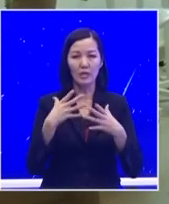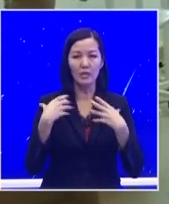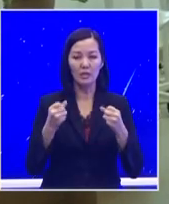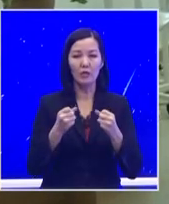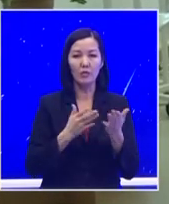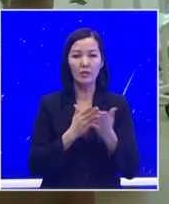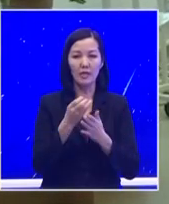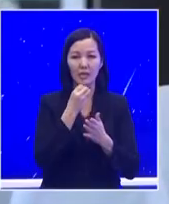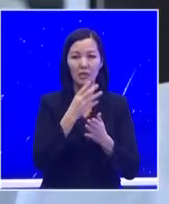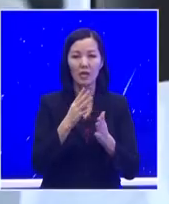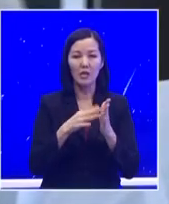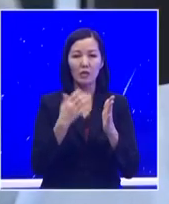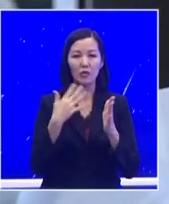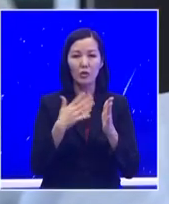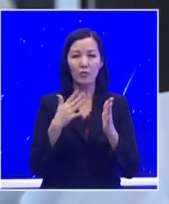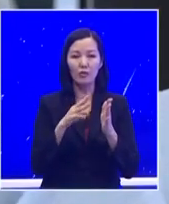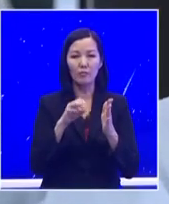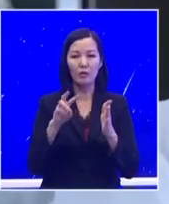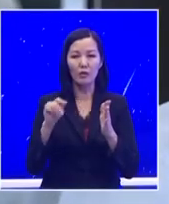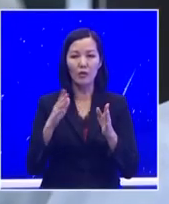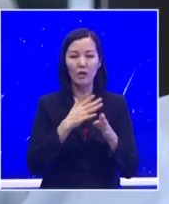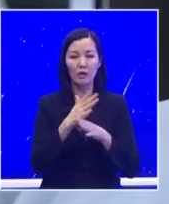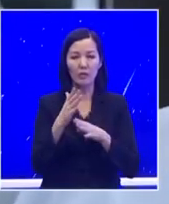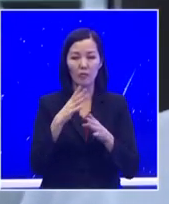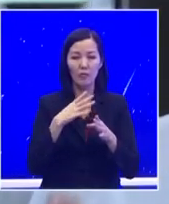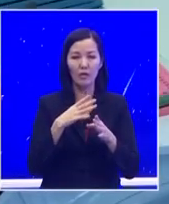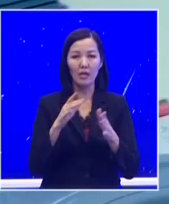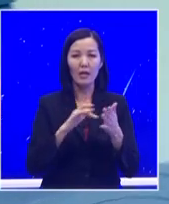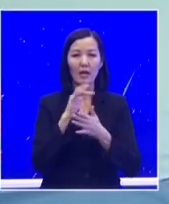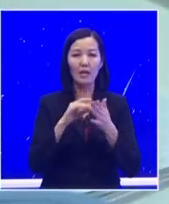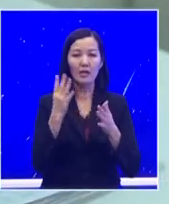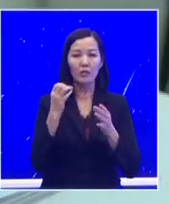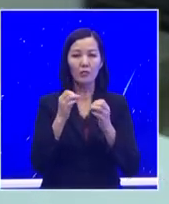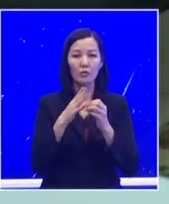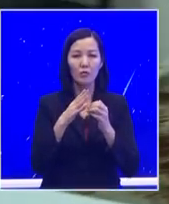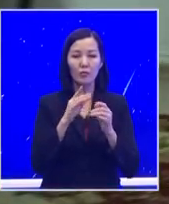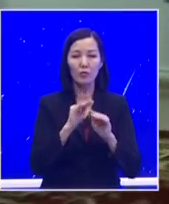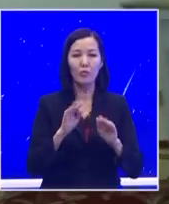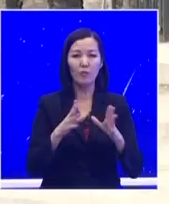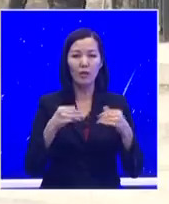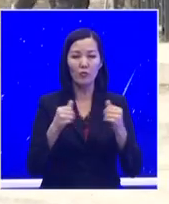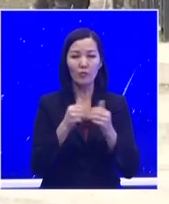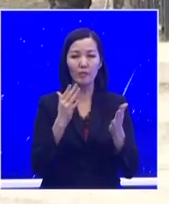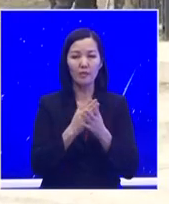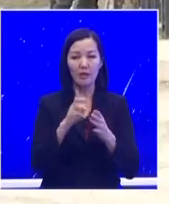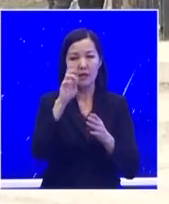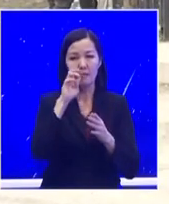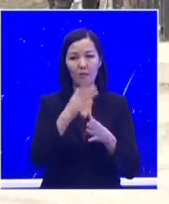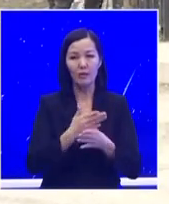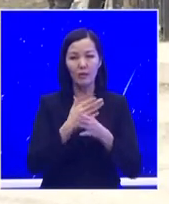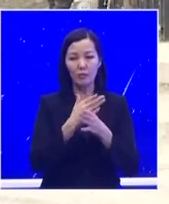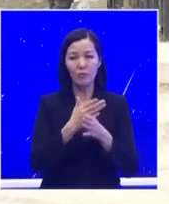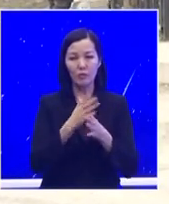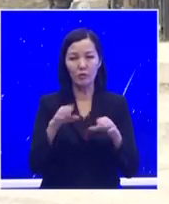салымды. 855 миллион теңгеге қаржыландырылған. Қалада 415 көп балалы отбасы бар. Мемлекеттік демеушілік